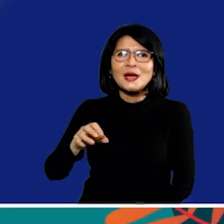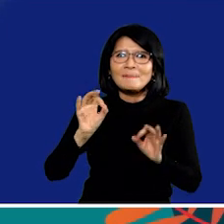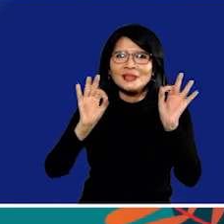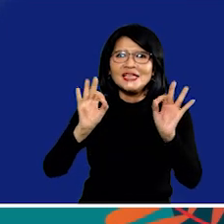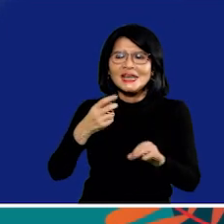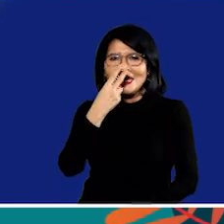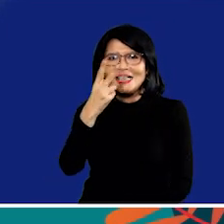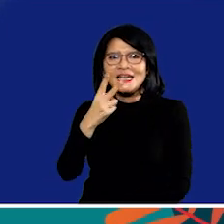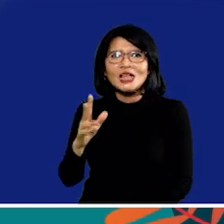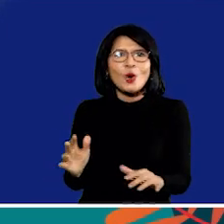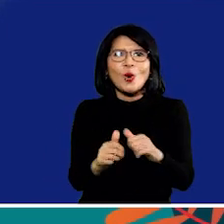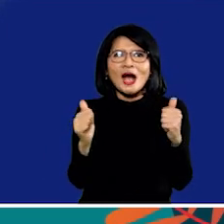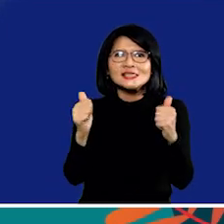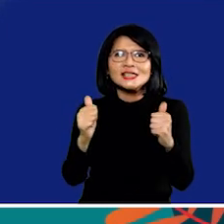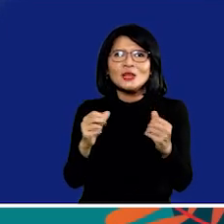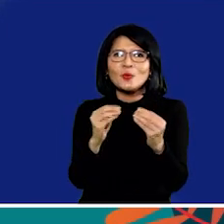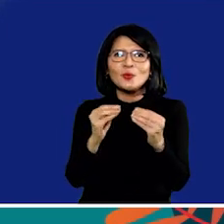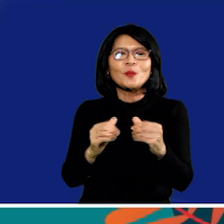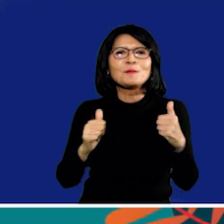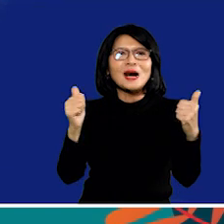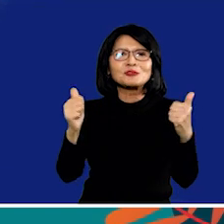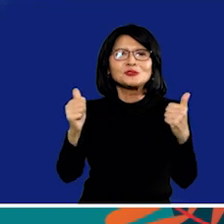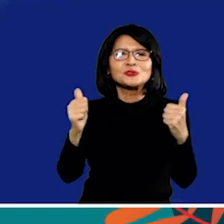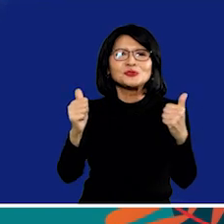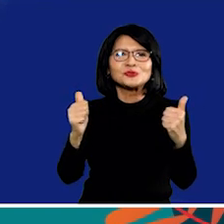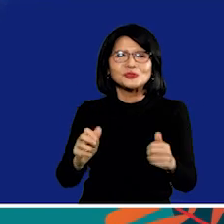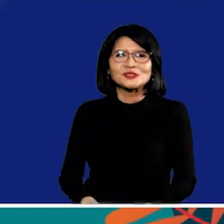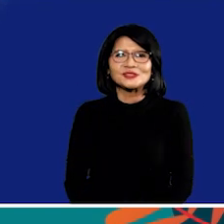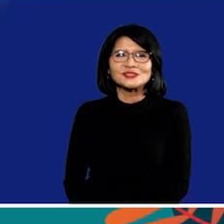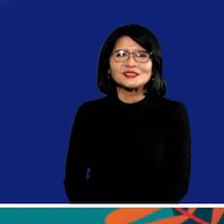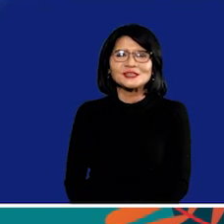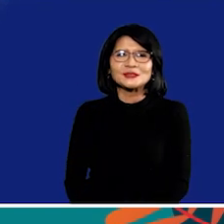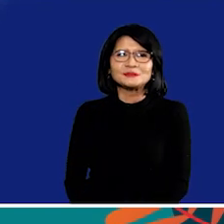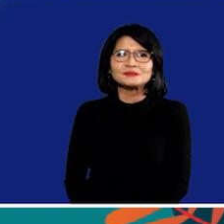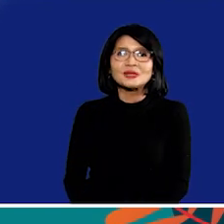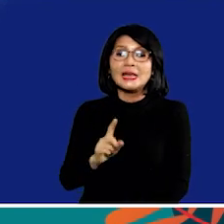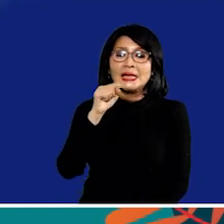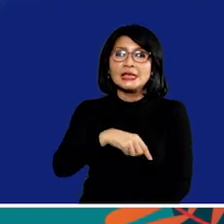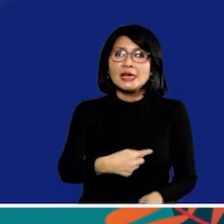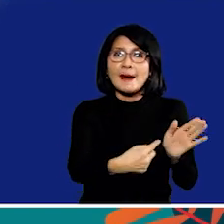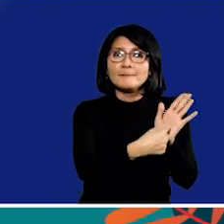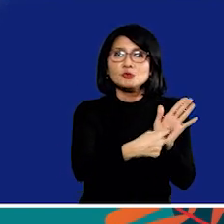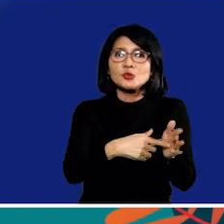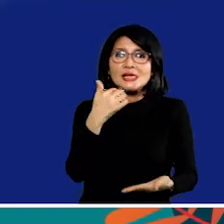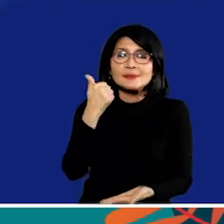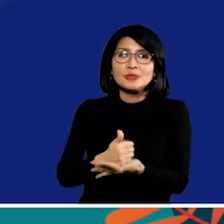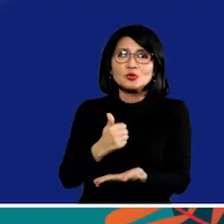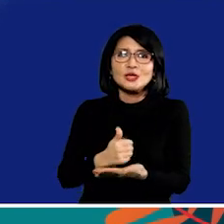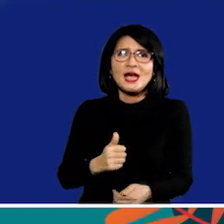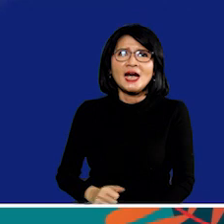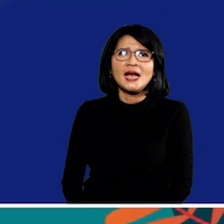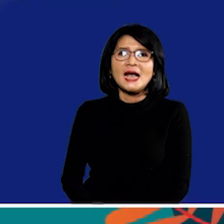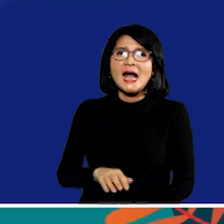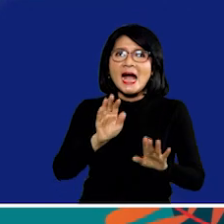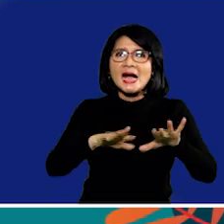hasil-hasil karya yang luar biasa keluar daripada aktivitas ini. Ini menunjukkan bahwa sebenarnya